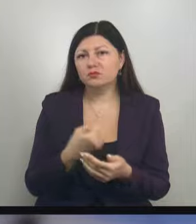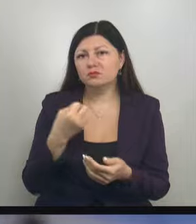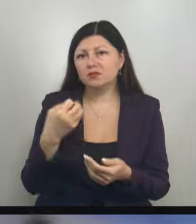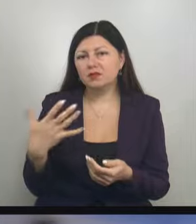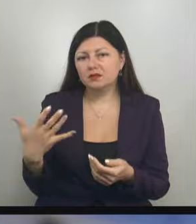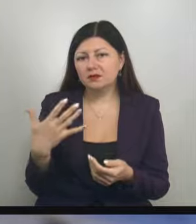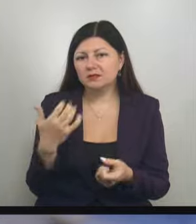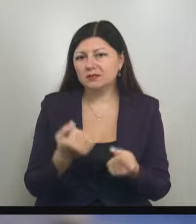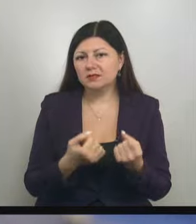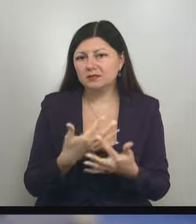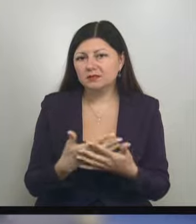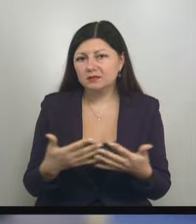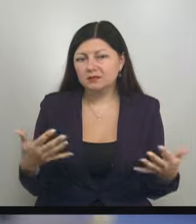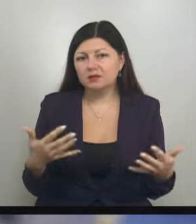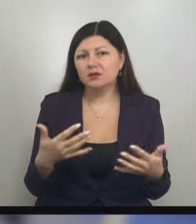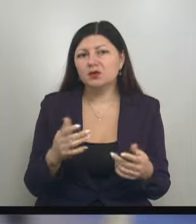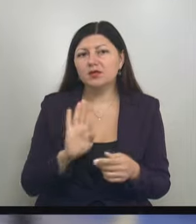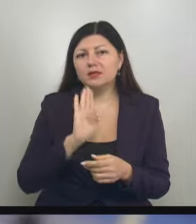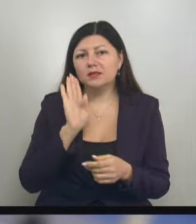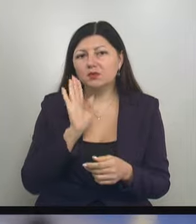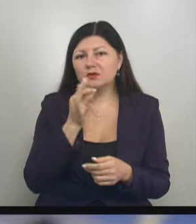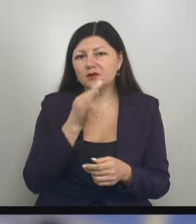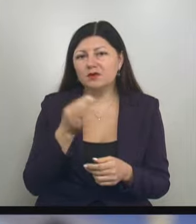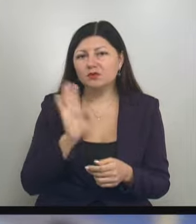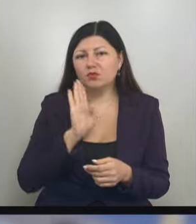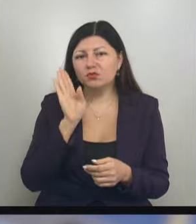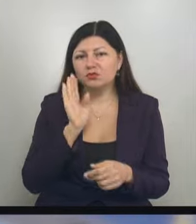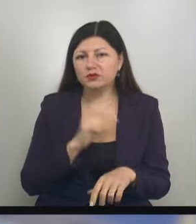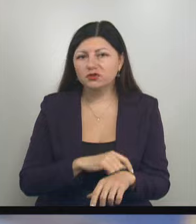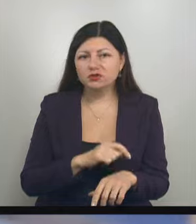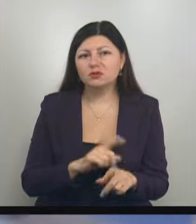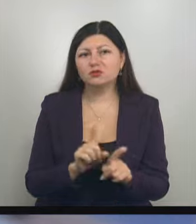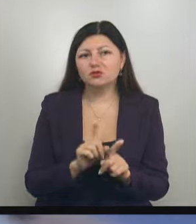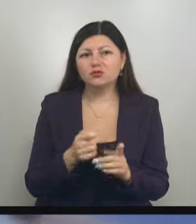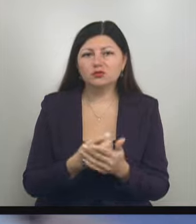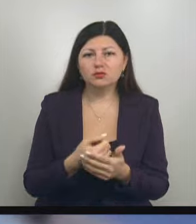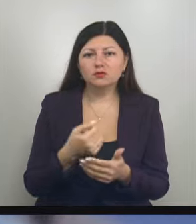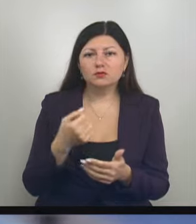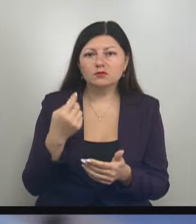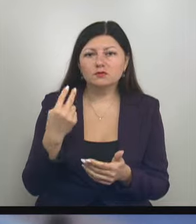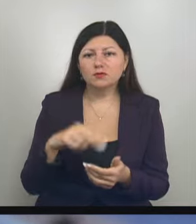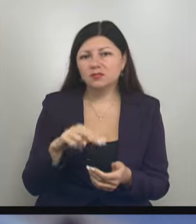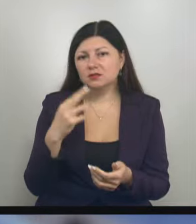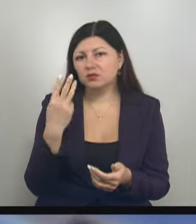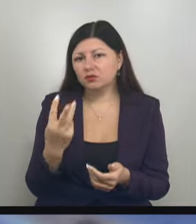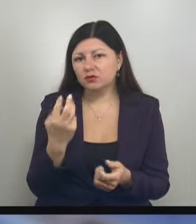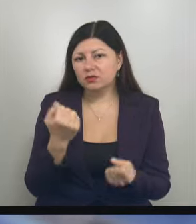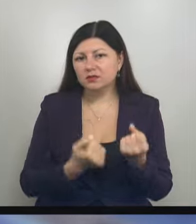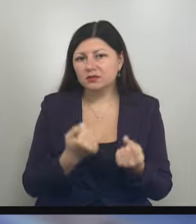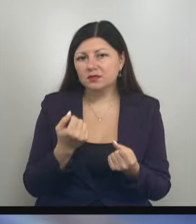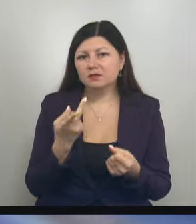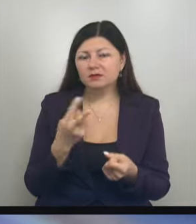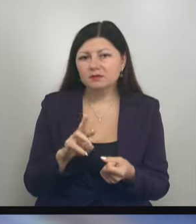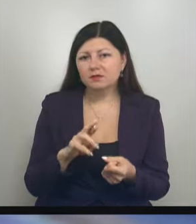единиц техники с привлечением на утренние, на ранние утренние часы, опять же, до 23 единиц техники для